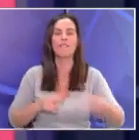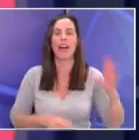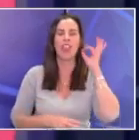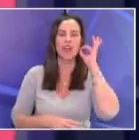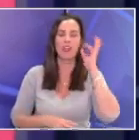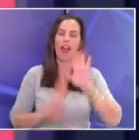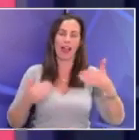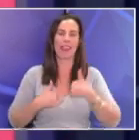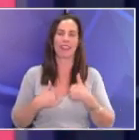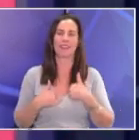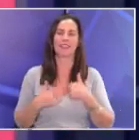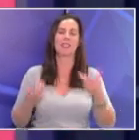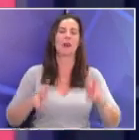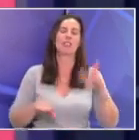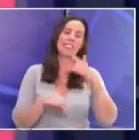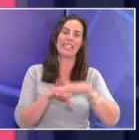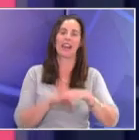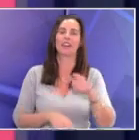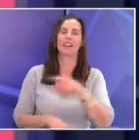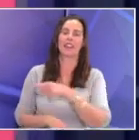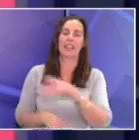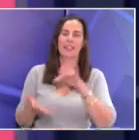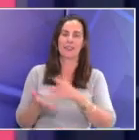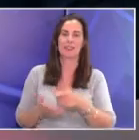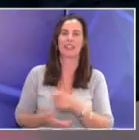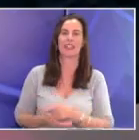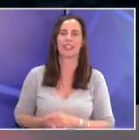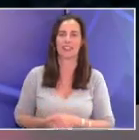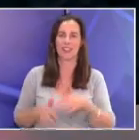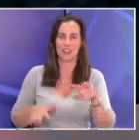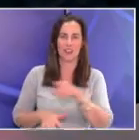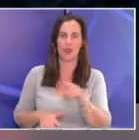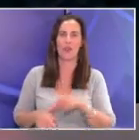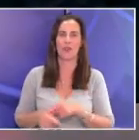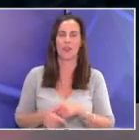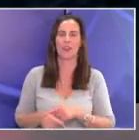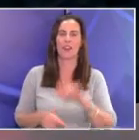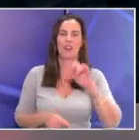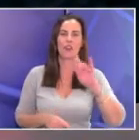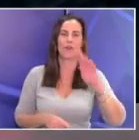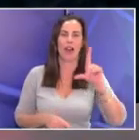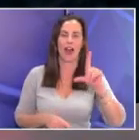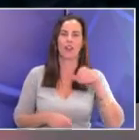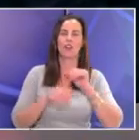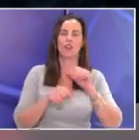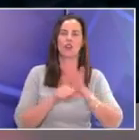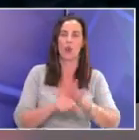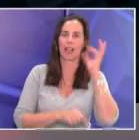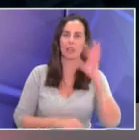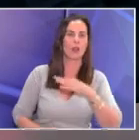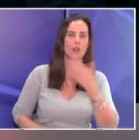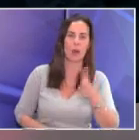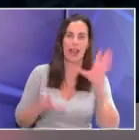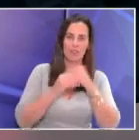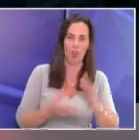בלבד, חוץ ממני. זה מה יש, אני מתנצל. איתנו באולפן הפאנליסטיות שלי שישבו איתי כל הערב, יובל אופר, שדולת הנשים. מה שלומך?